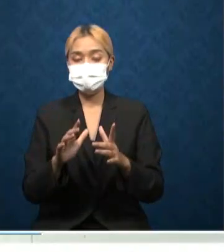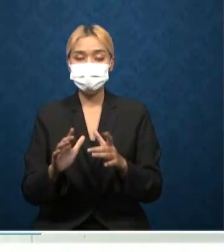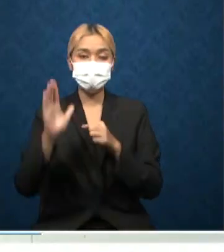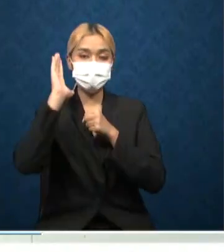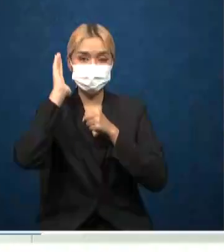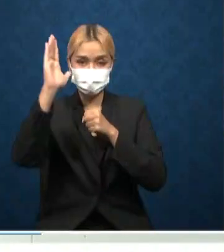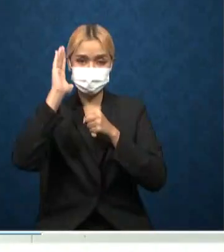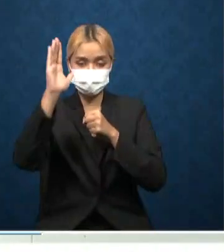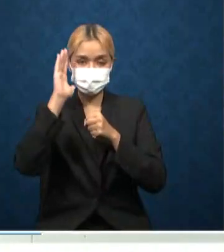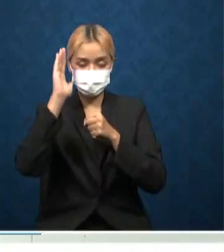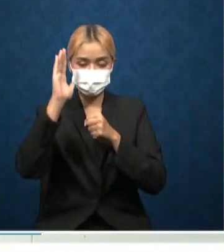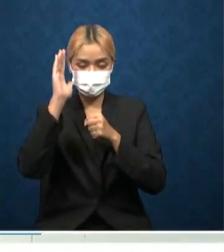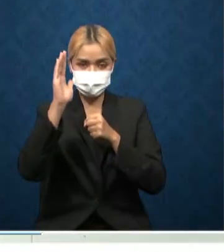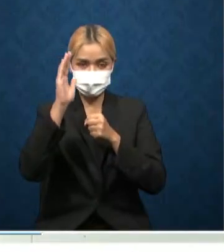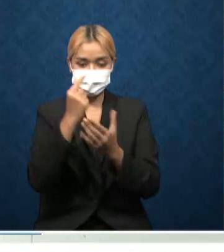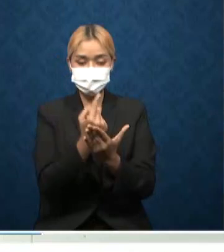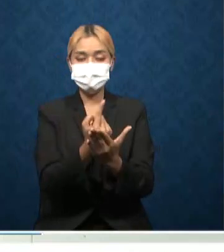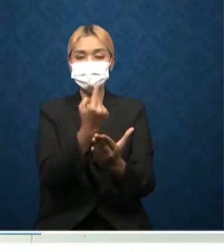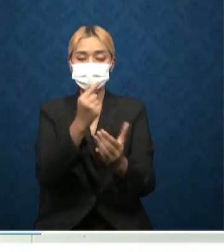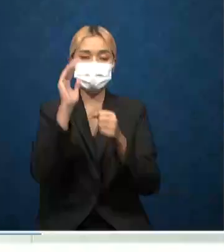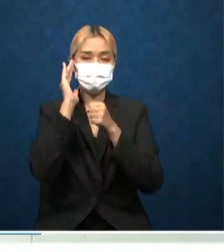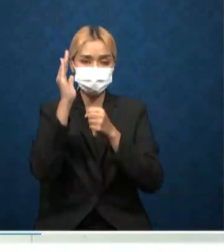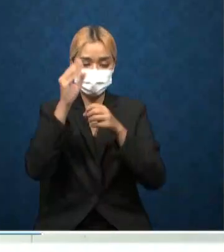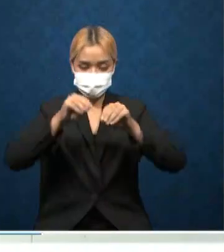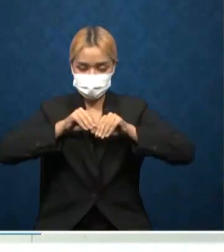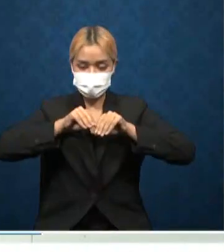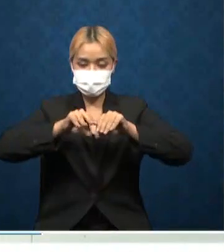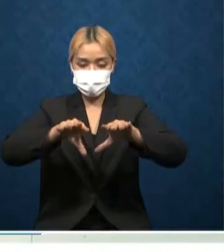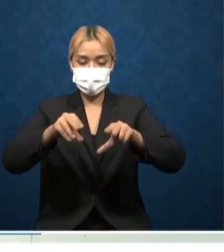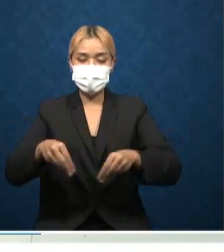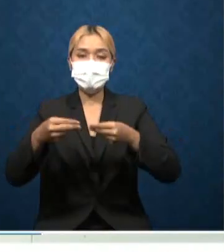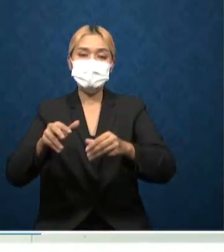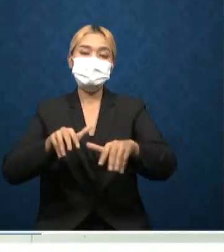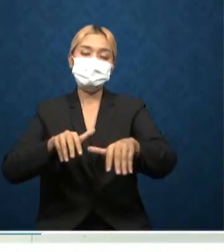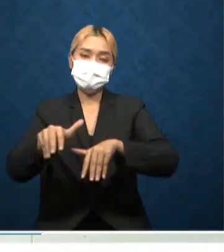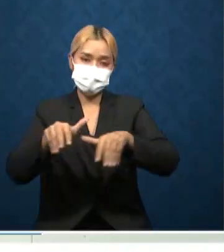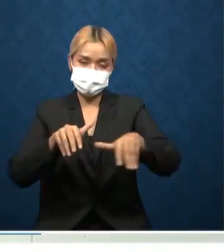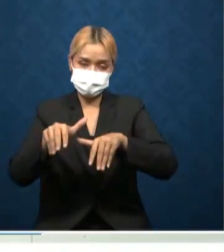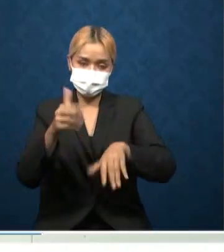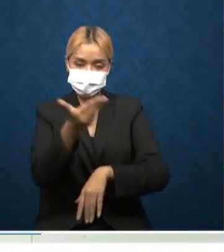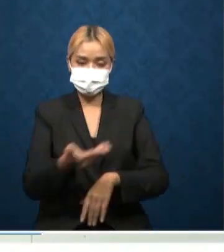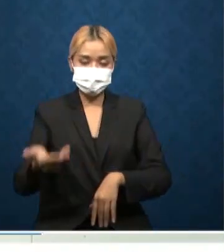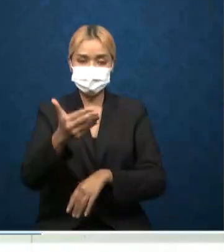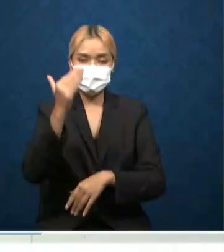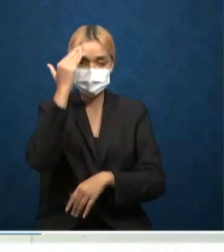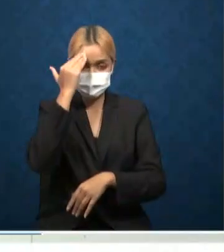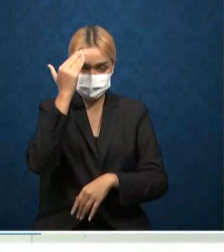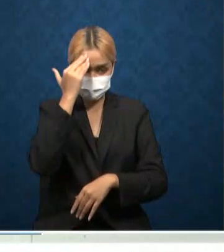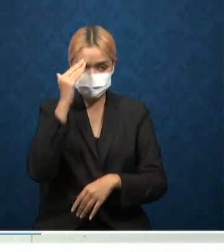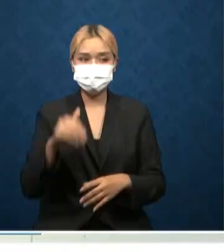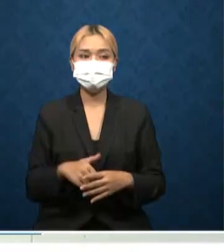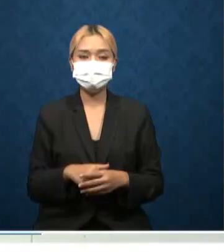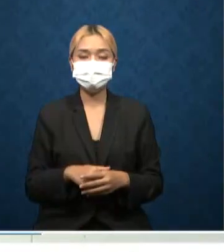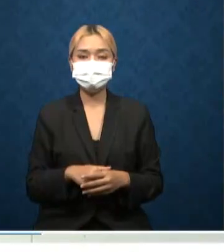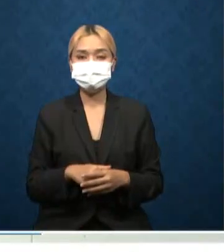วิทยากรขยายผลให้สามารถถ่ายทอดแก่ประชาชนกลุ่มตามกลุ่มต่างๆ